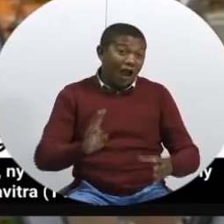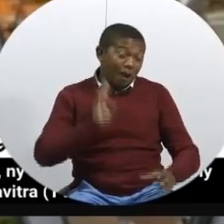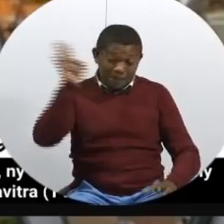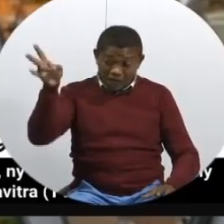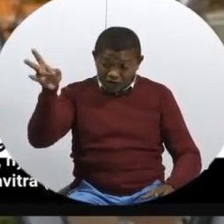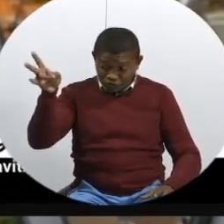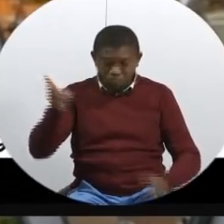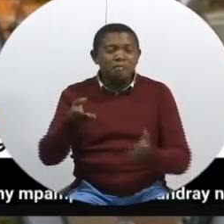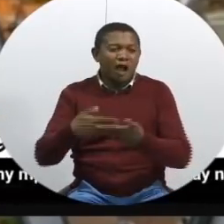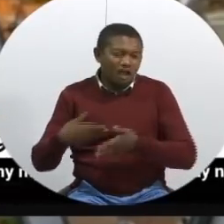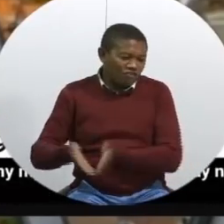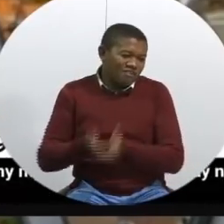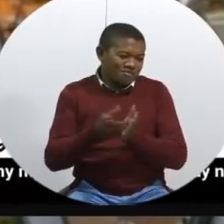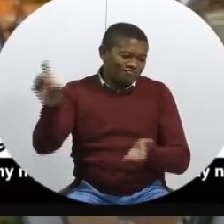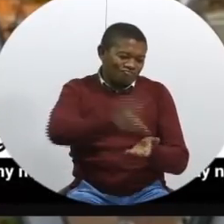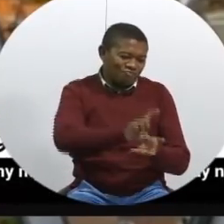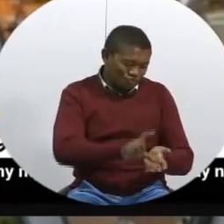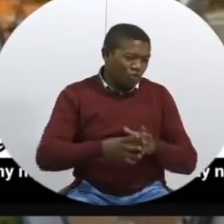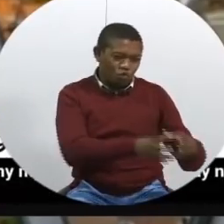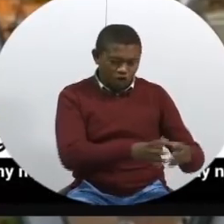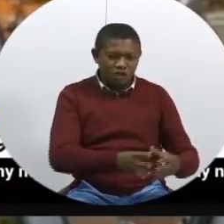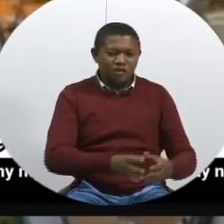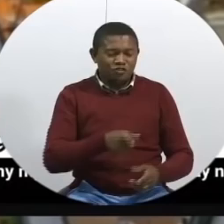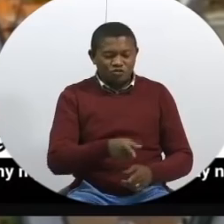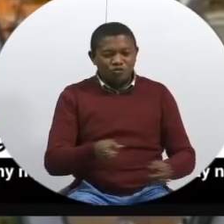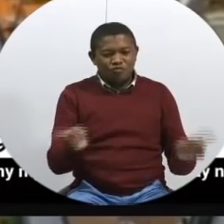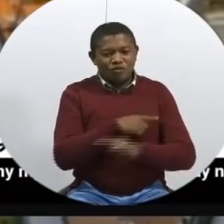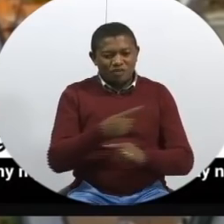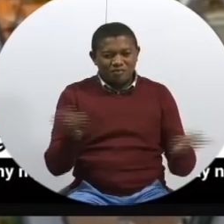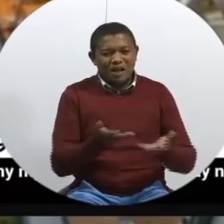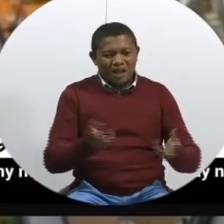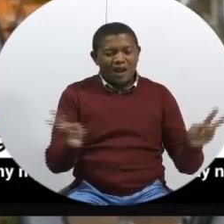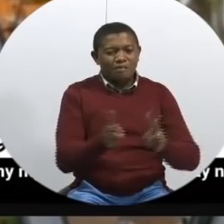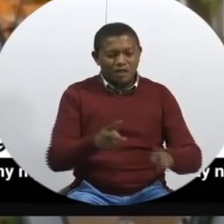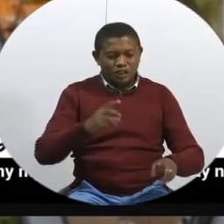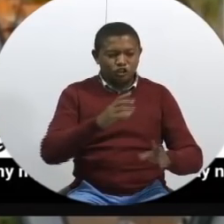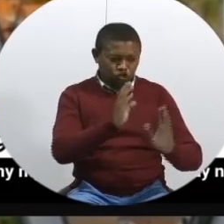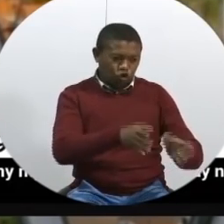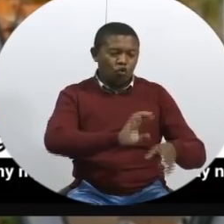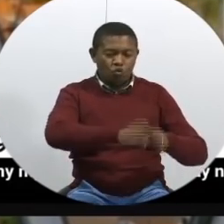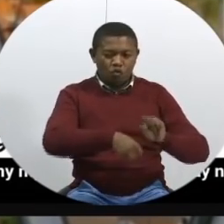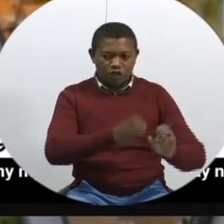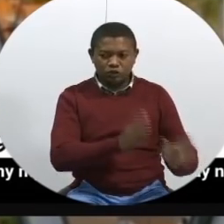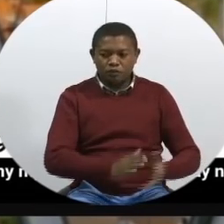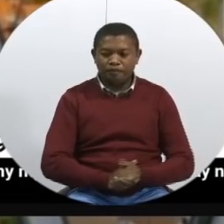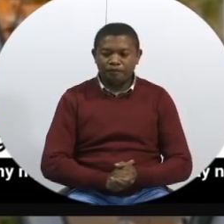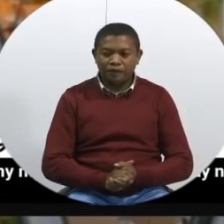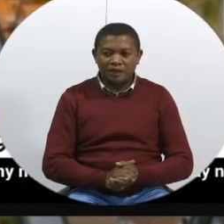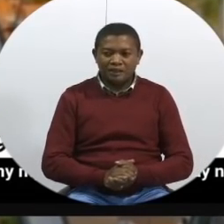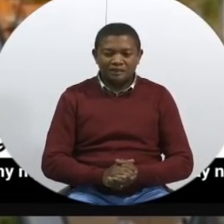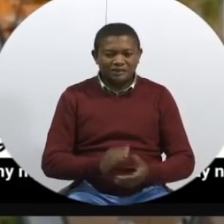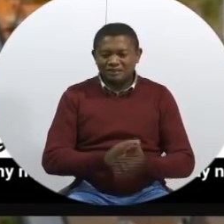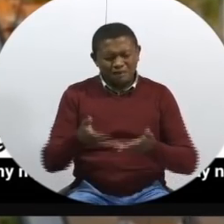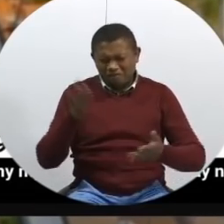avy izao zany an mba hahafahana miatrika an'izao olana sedrain'ny firenena zany. Tsy mahafaty antsika io